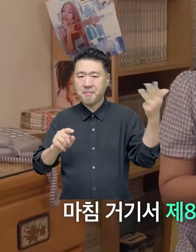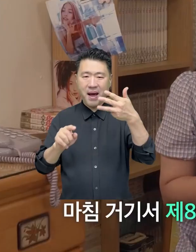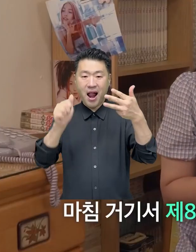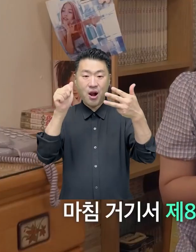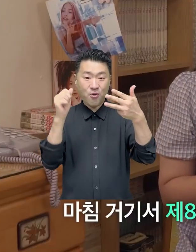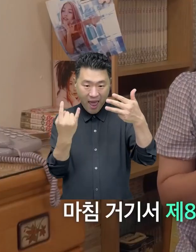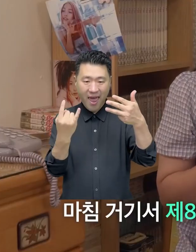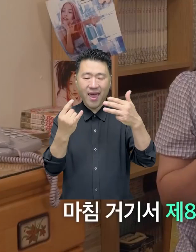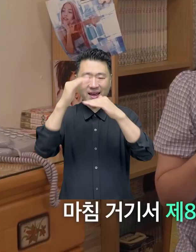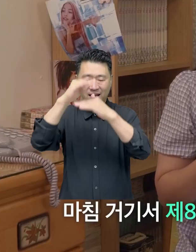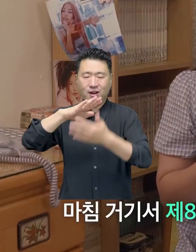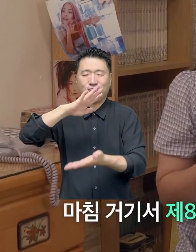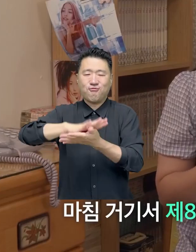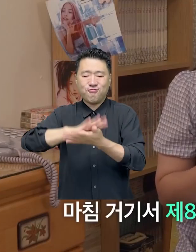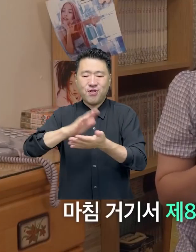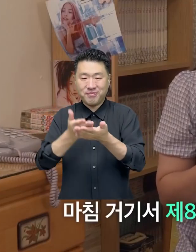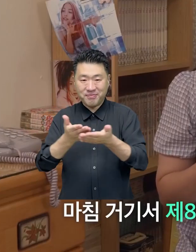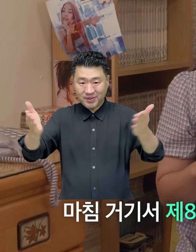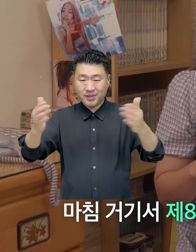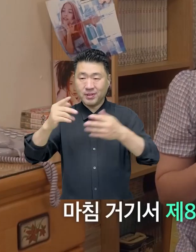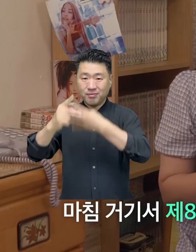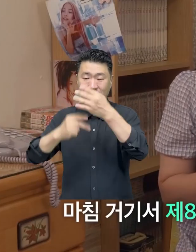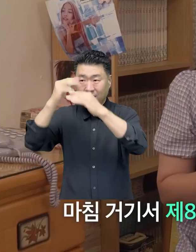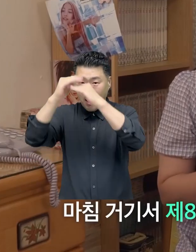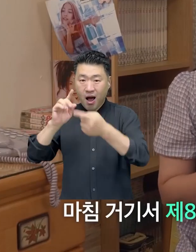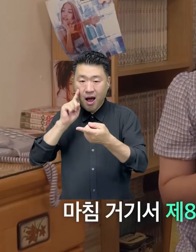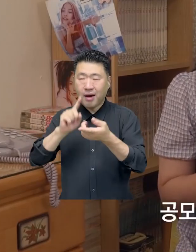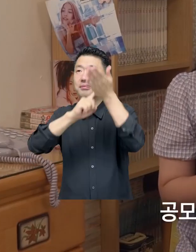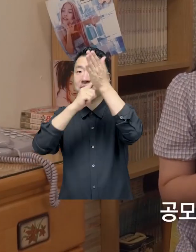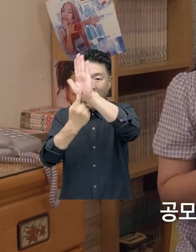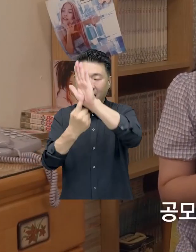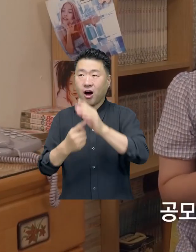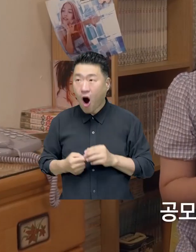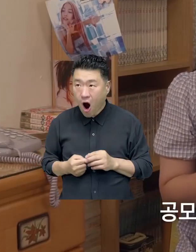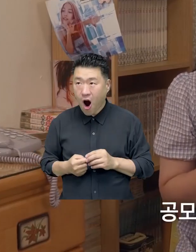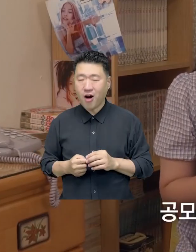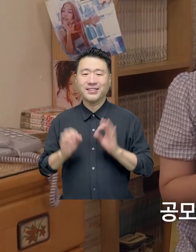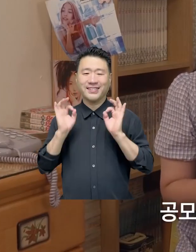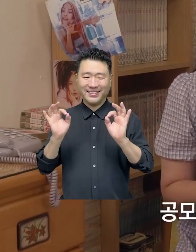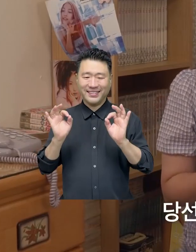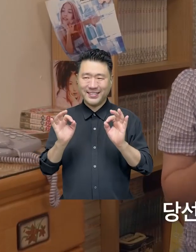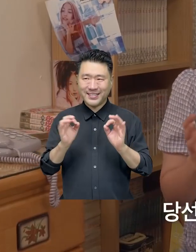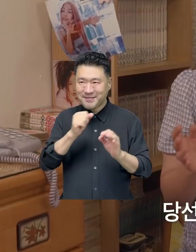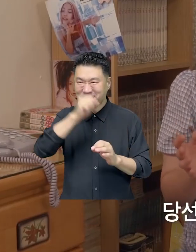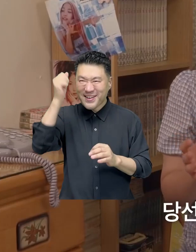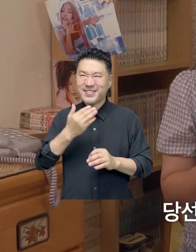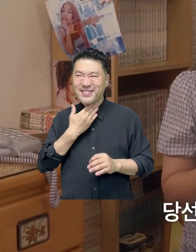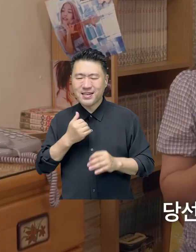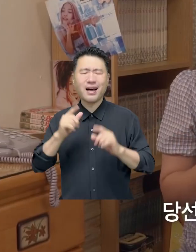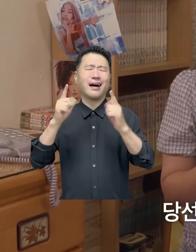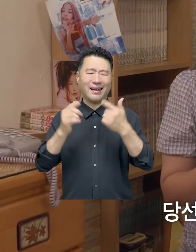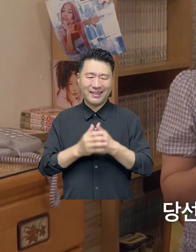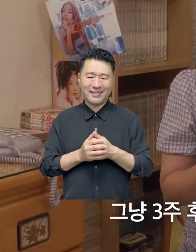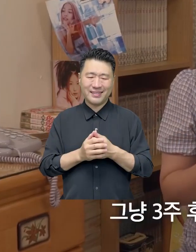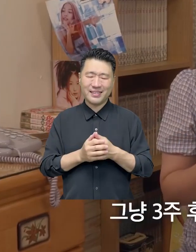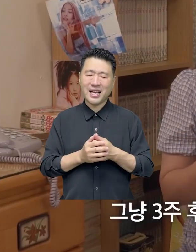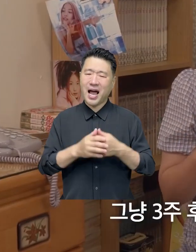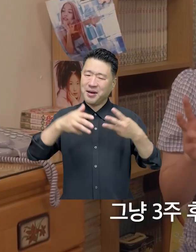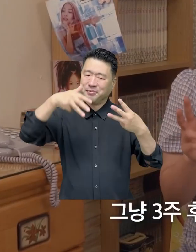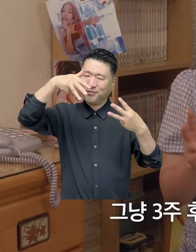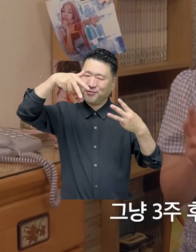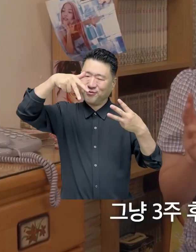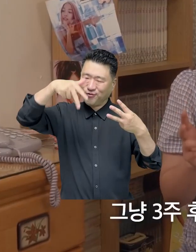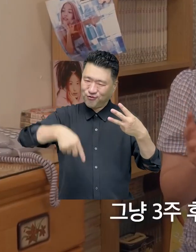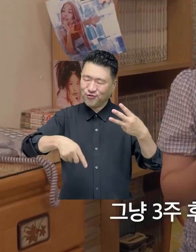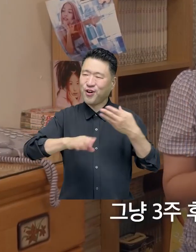마침 거기서 이제 제8회 브런치북 출판 프로젝트라는 공모전을 하고 있었어요. 당선을 욕심낸다기보다 그냥